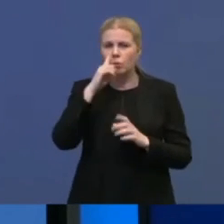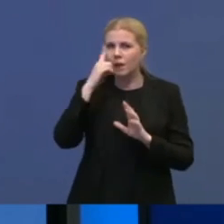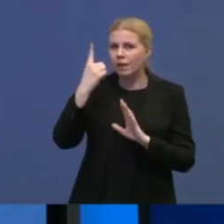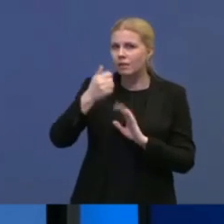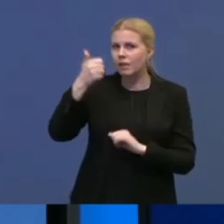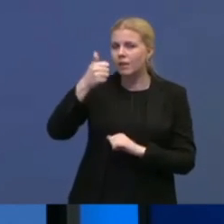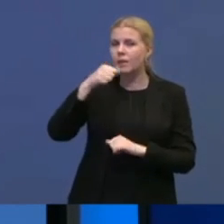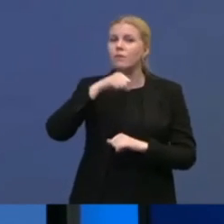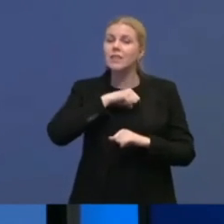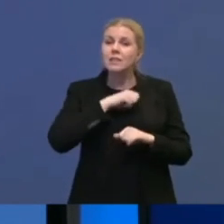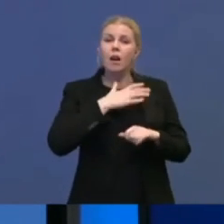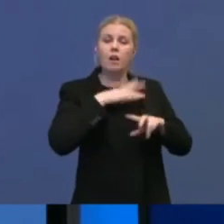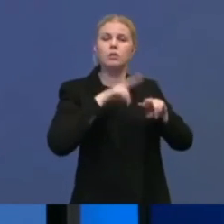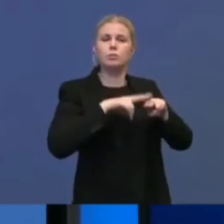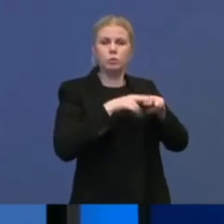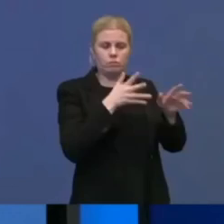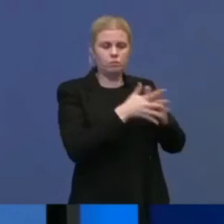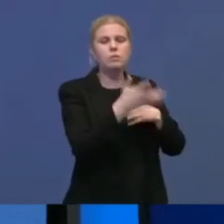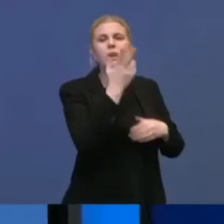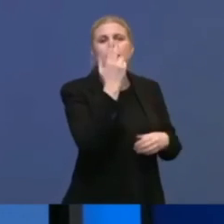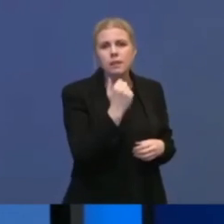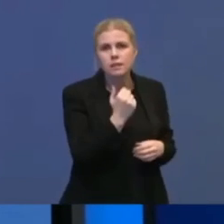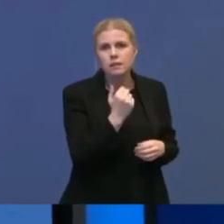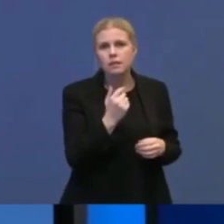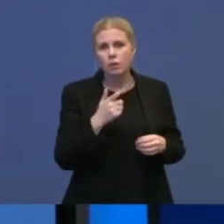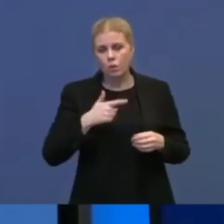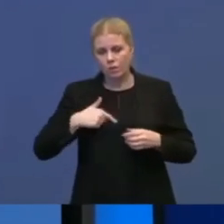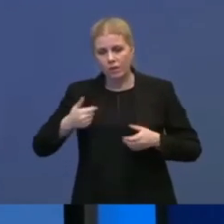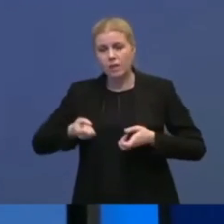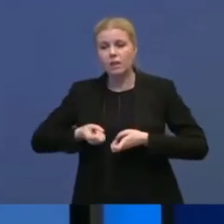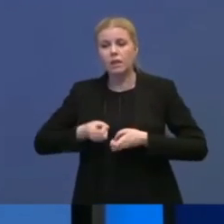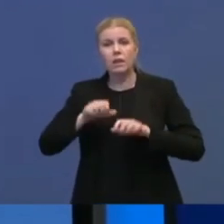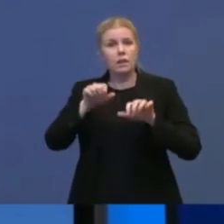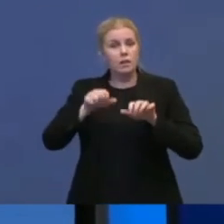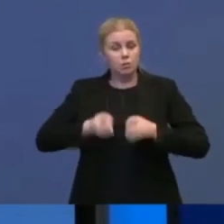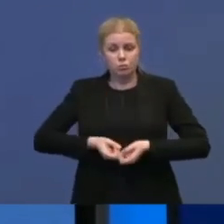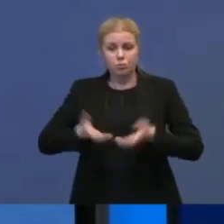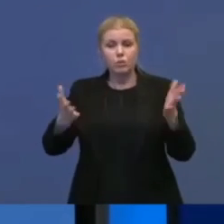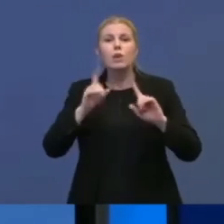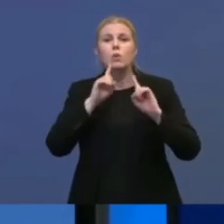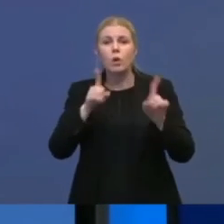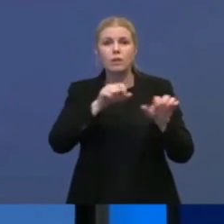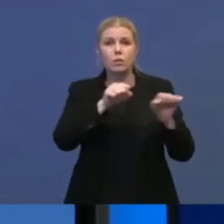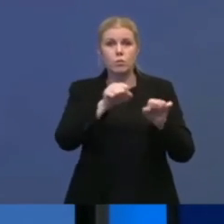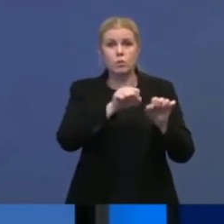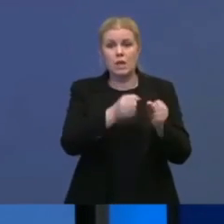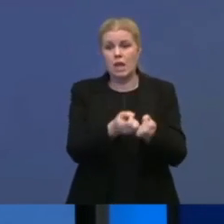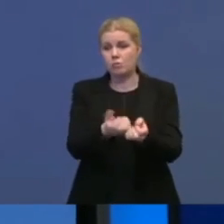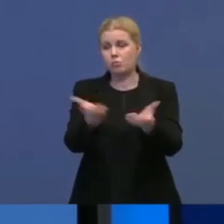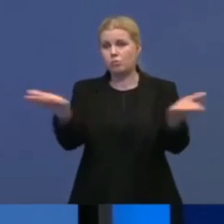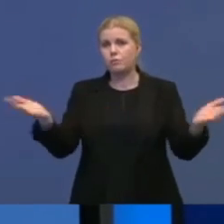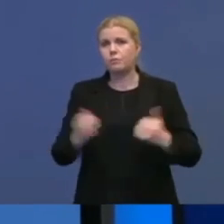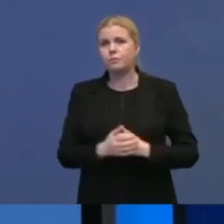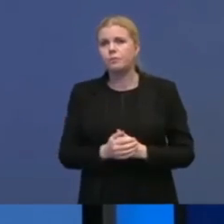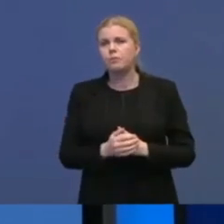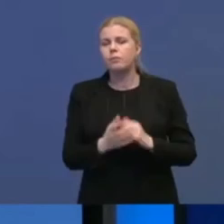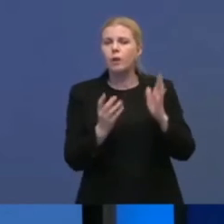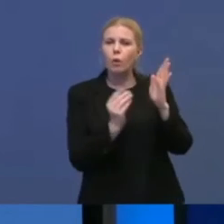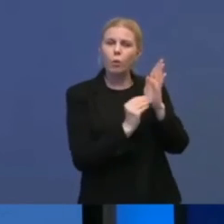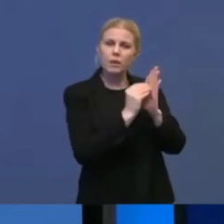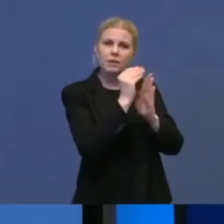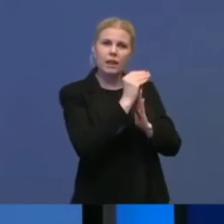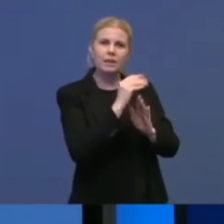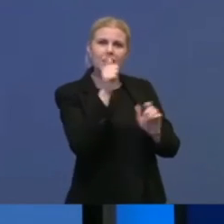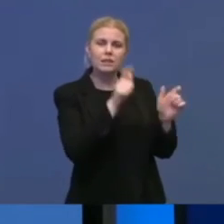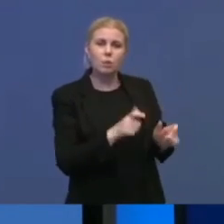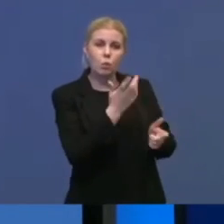hayisad digmuoyinka, waxa ugu mihimi saniwa enaad ispatiid markaadila dhaja alaamada chirru, waxanun uudhderna taloo in taasku